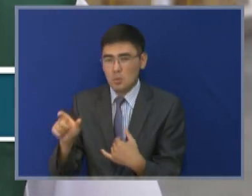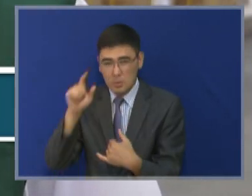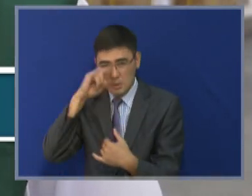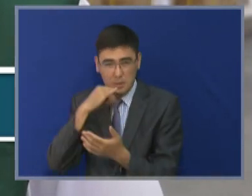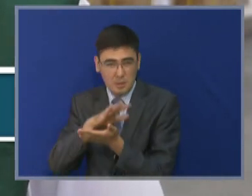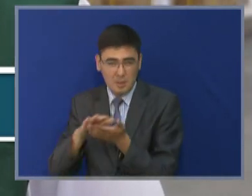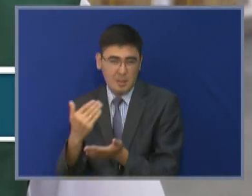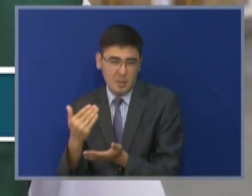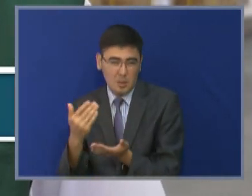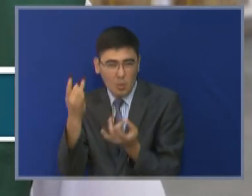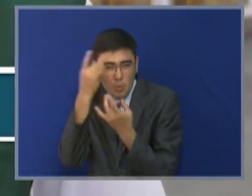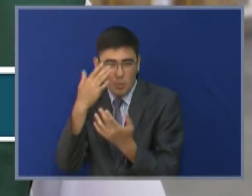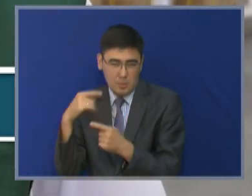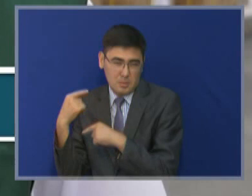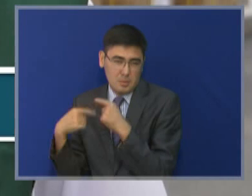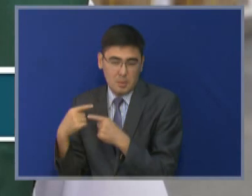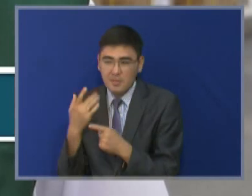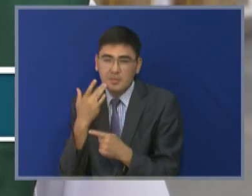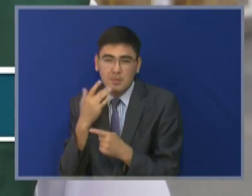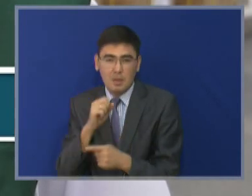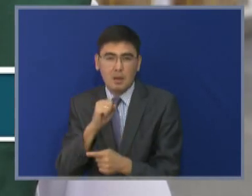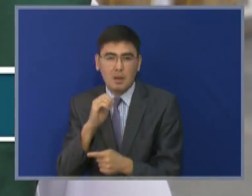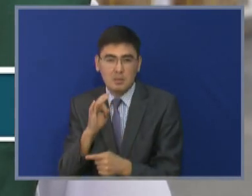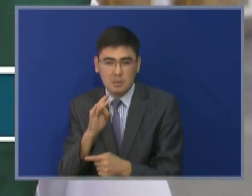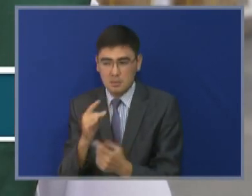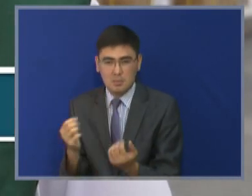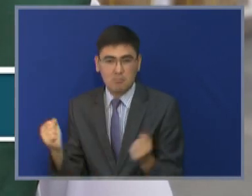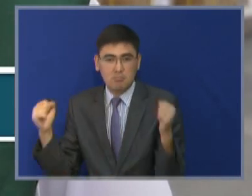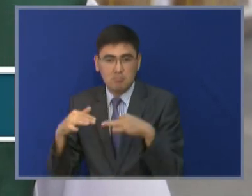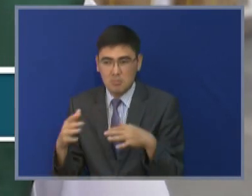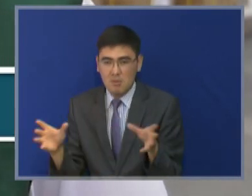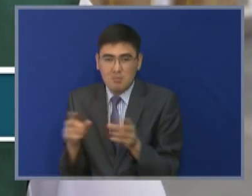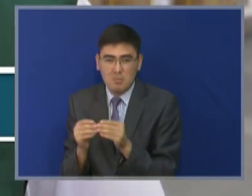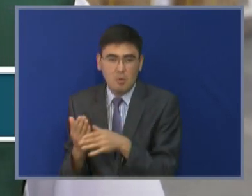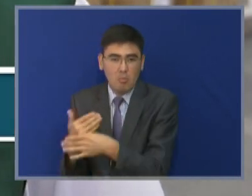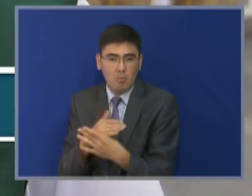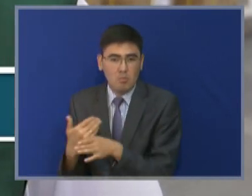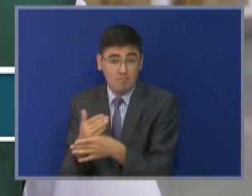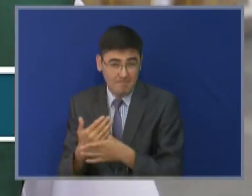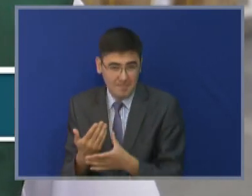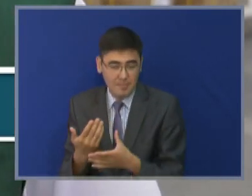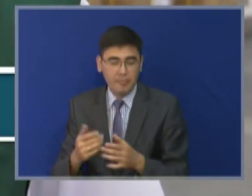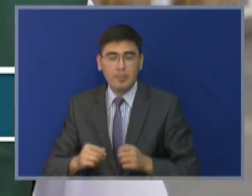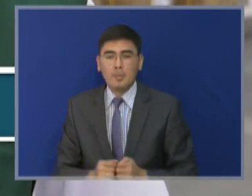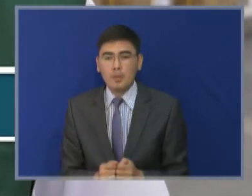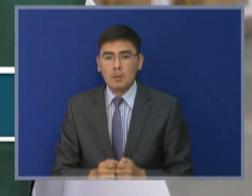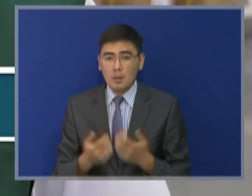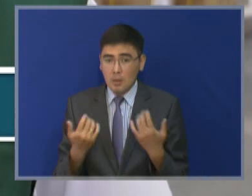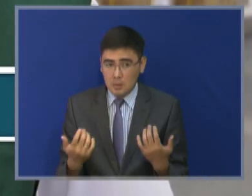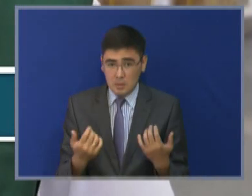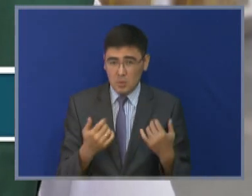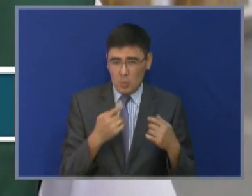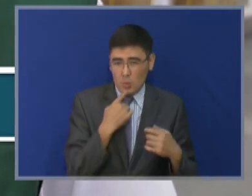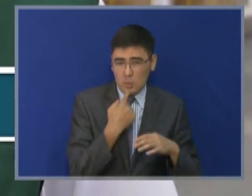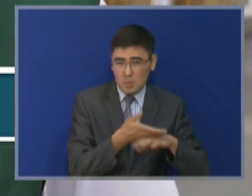қазақтың салтыменен асарлату, жылу жинау деп жақсы амалдар жасап жатыр. Бұл қиындық мүмкін Алланың